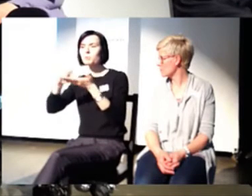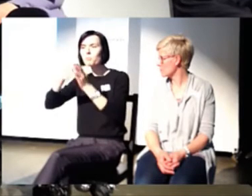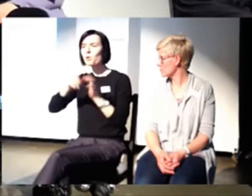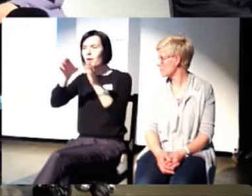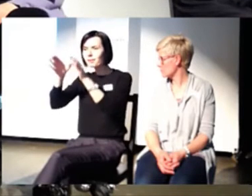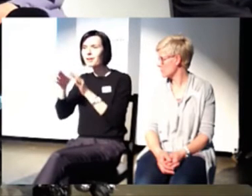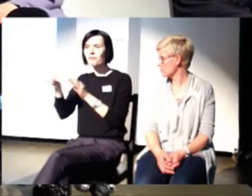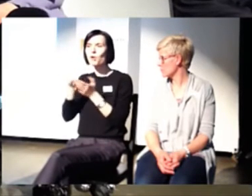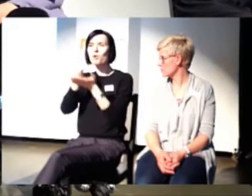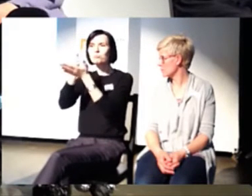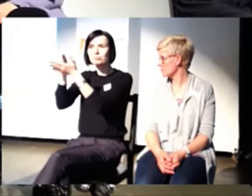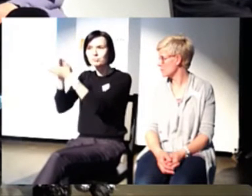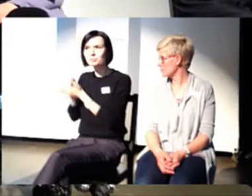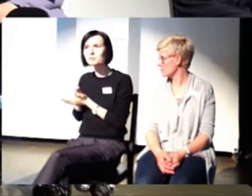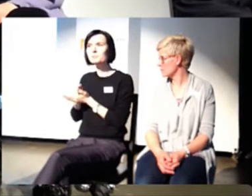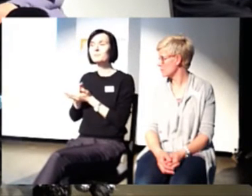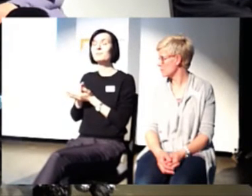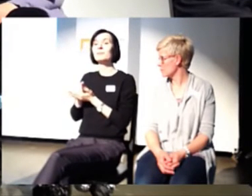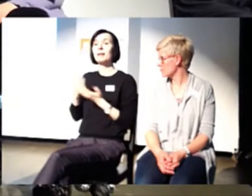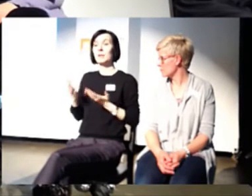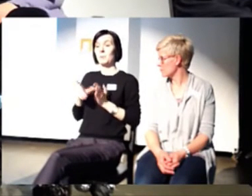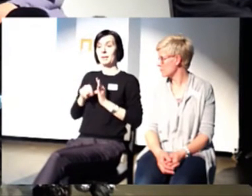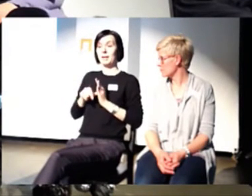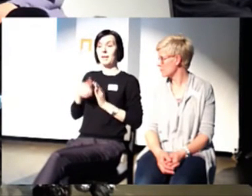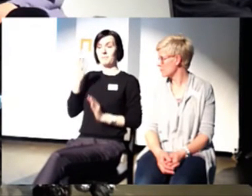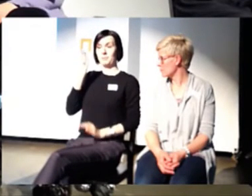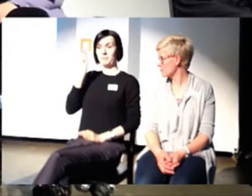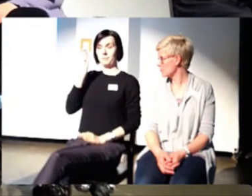hetkellä entiset residenssitaiteilijat